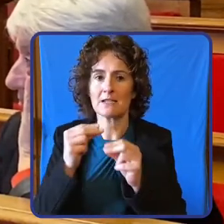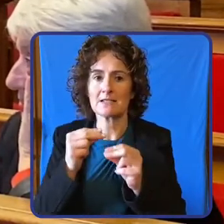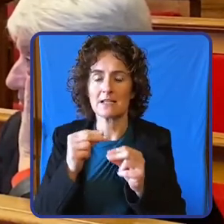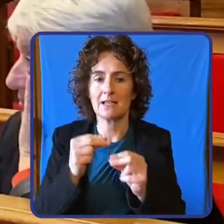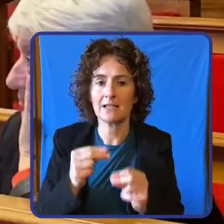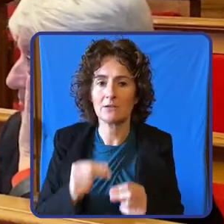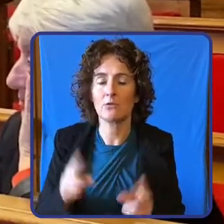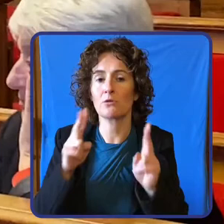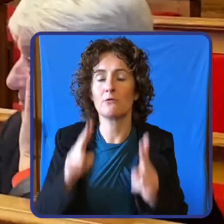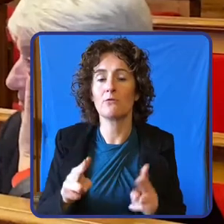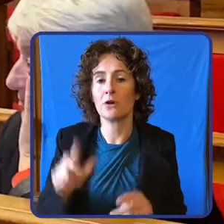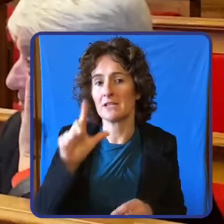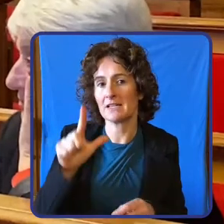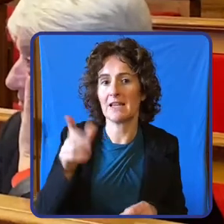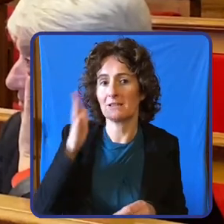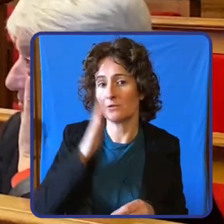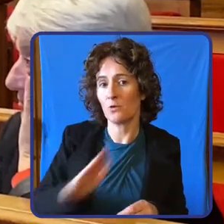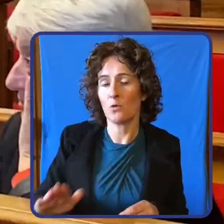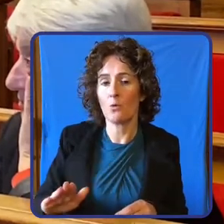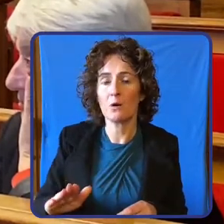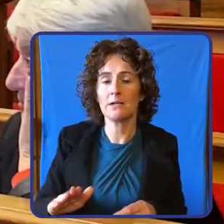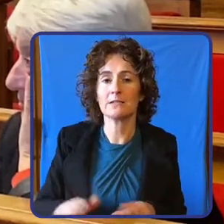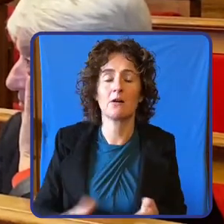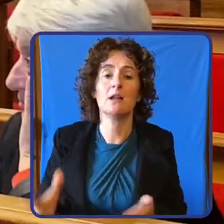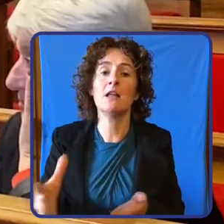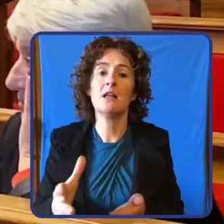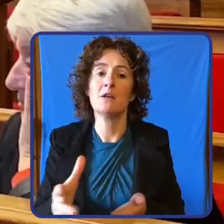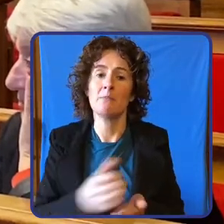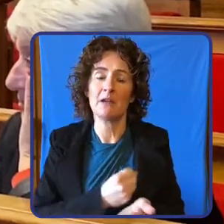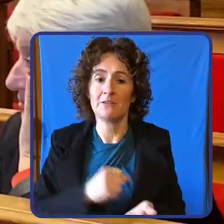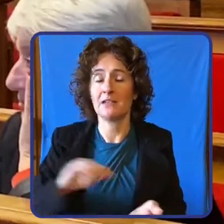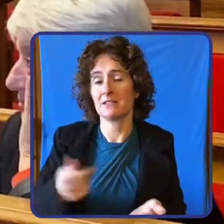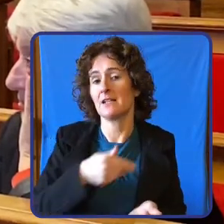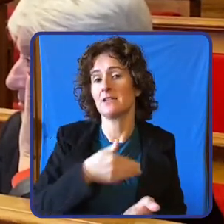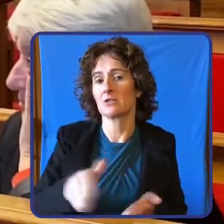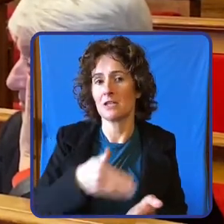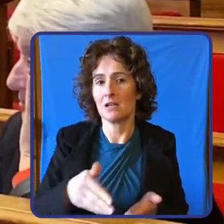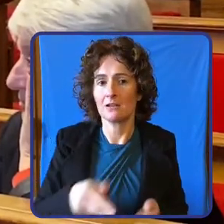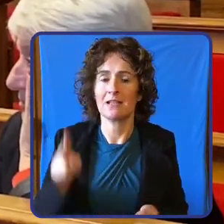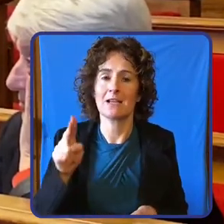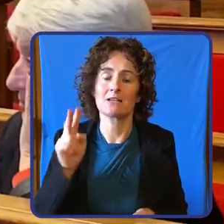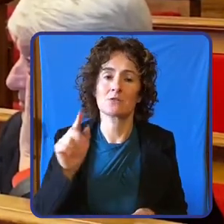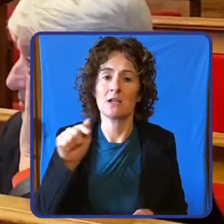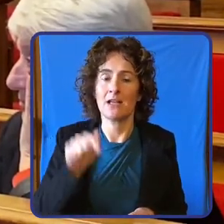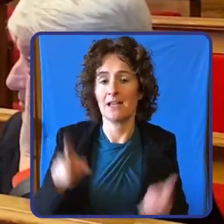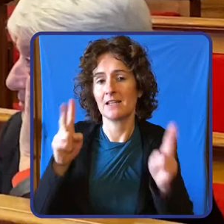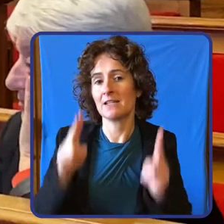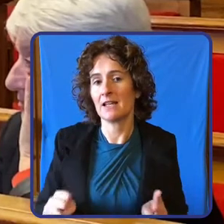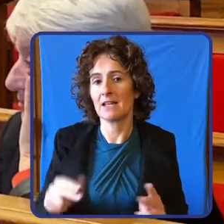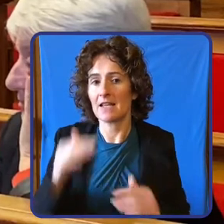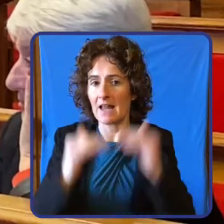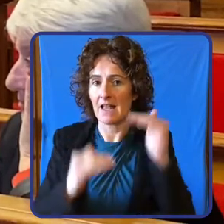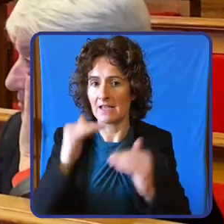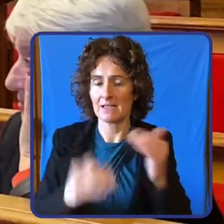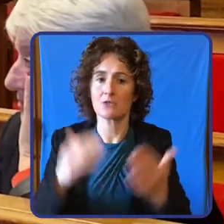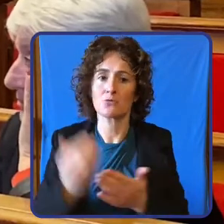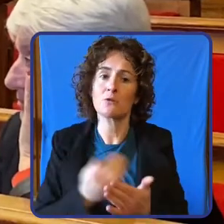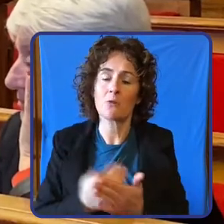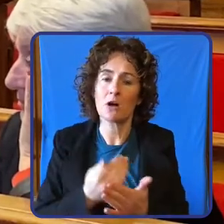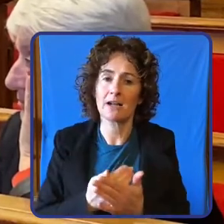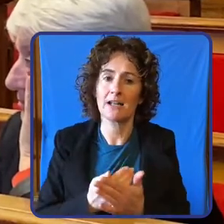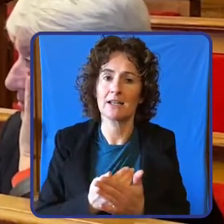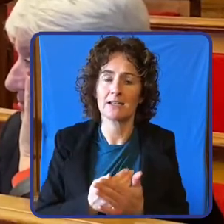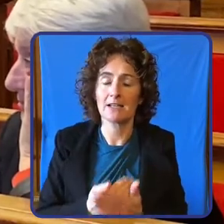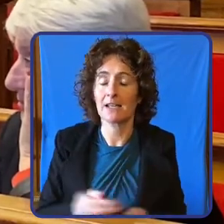egy bevételi oldala, és ennek kell egyensúlyban lennie. Vannak olyan beruházások, amik hosszú vagy